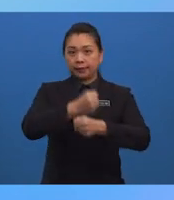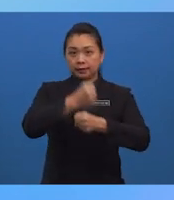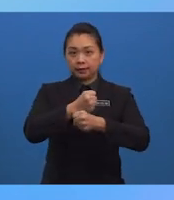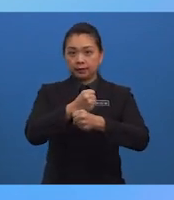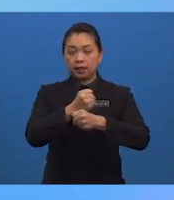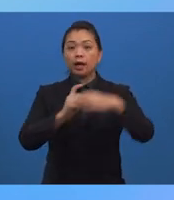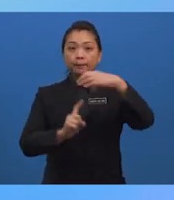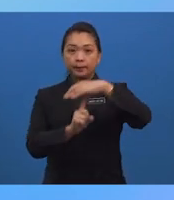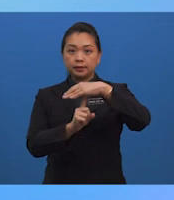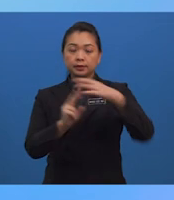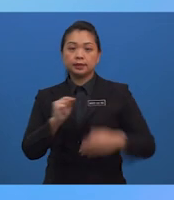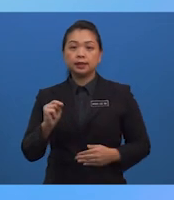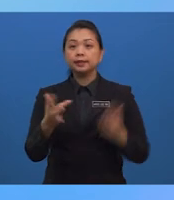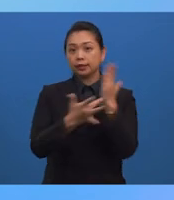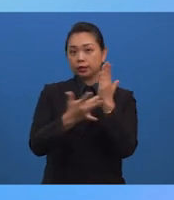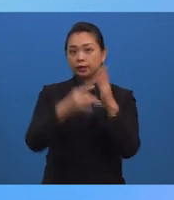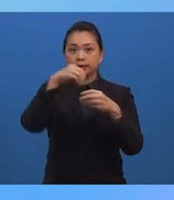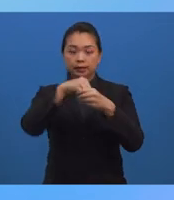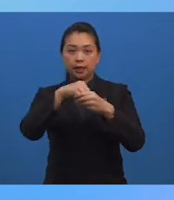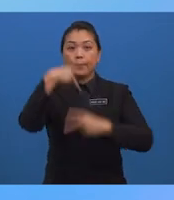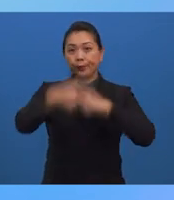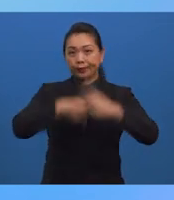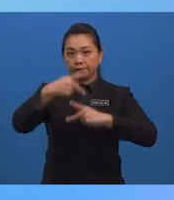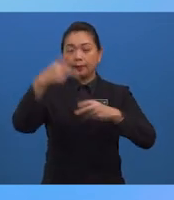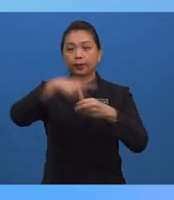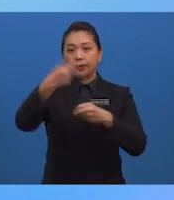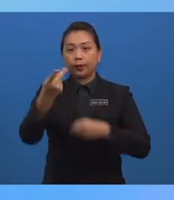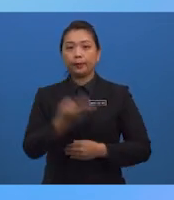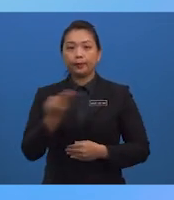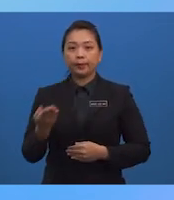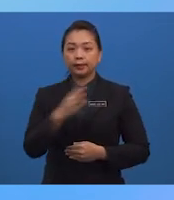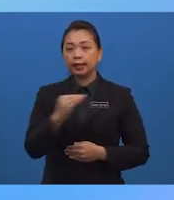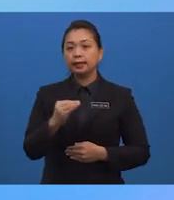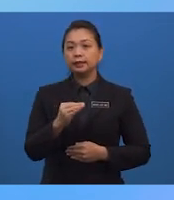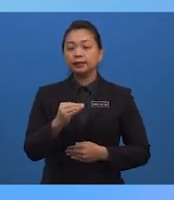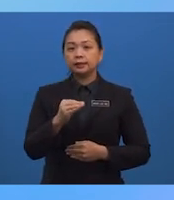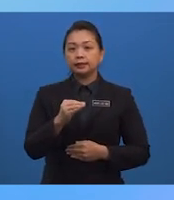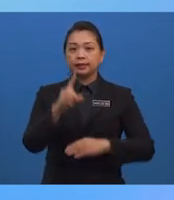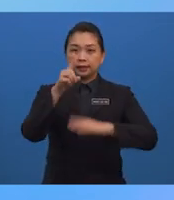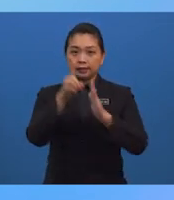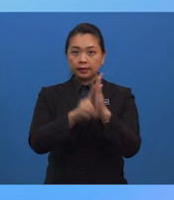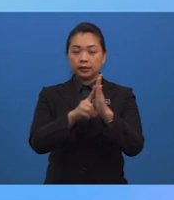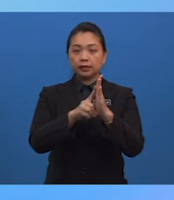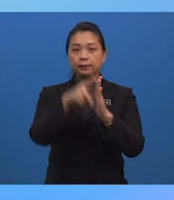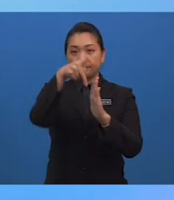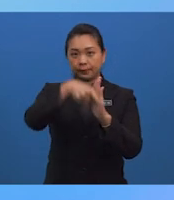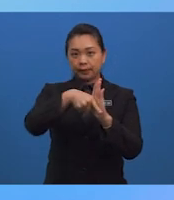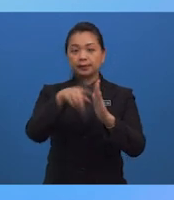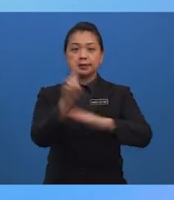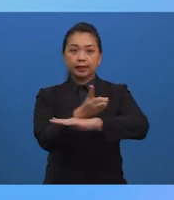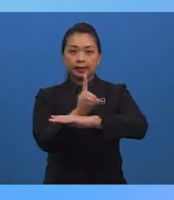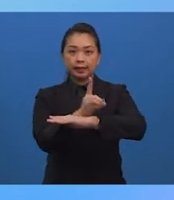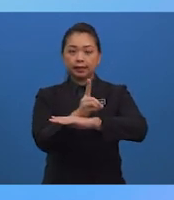pasaran dan teknologi dalam proses pengeluaran barangan dan diperdagangkan melalui pasaran